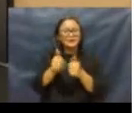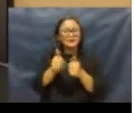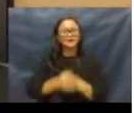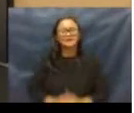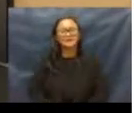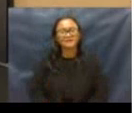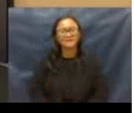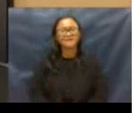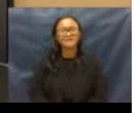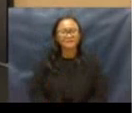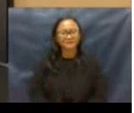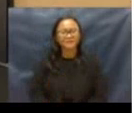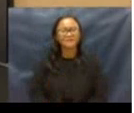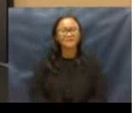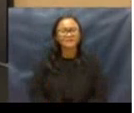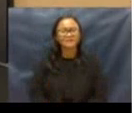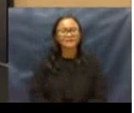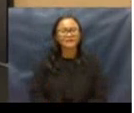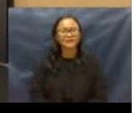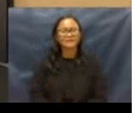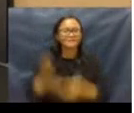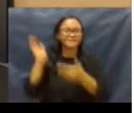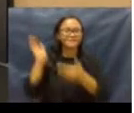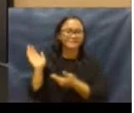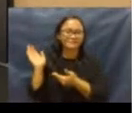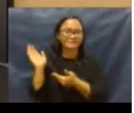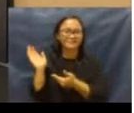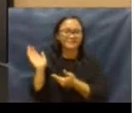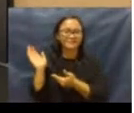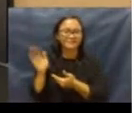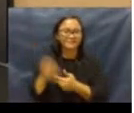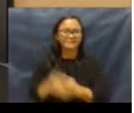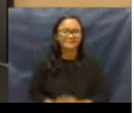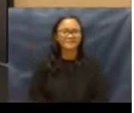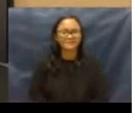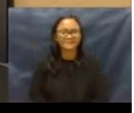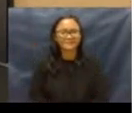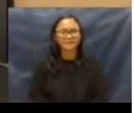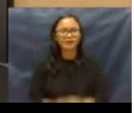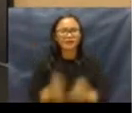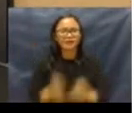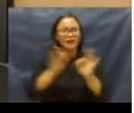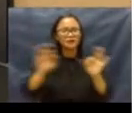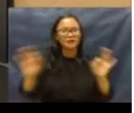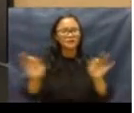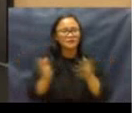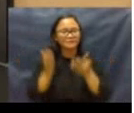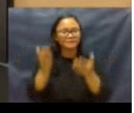Baiklah, ini dia katanya yang Bapak Ibu harus tebak. Silakan.